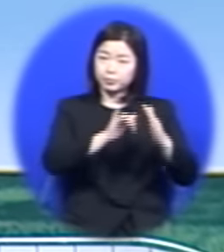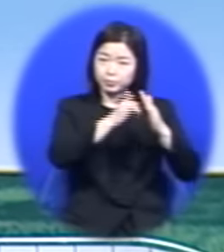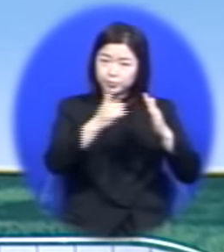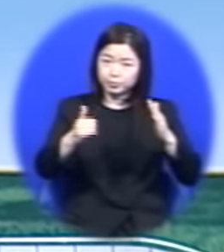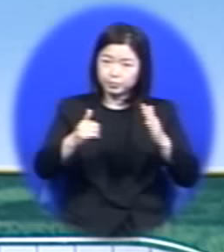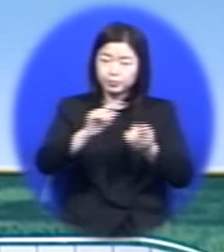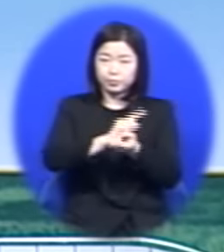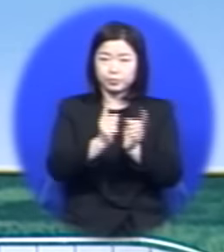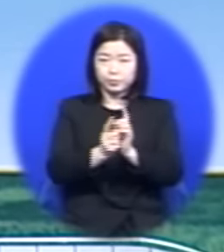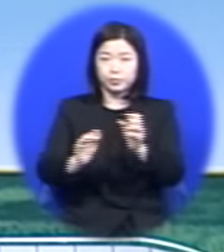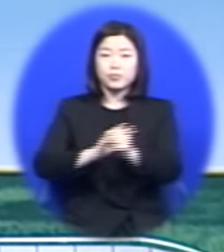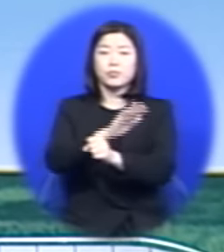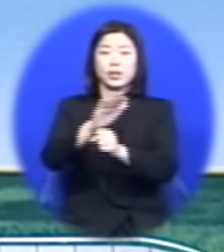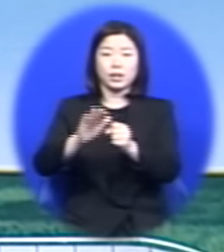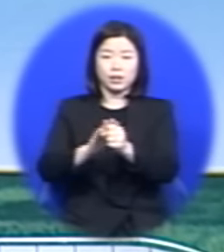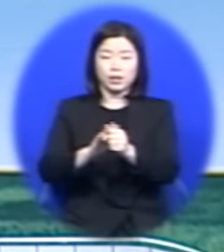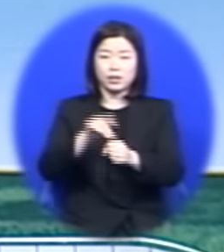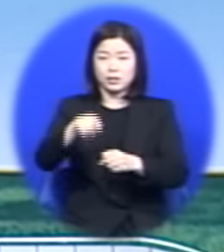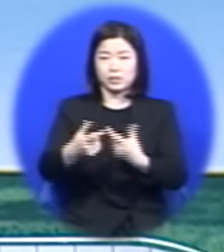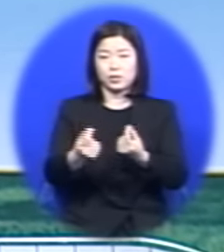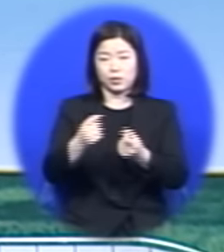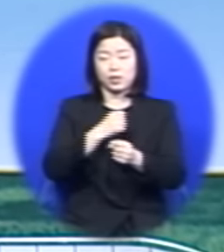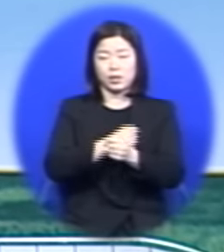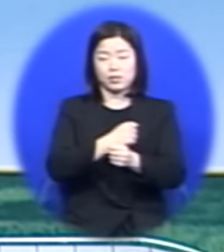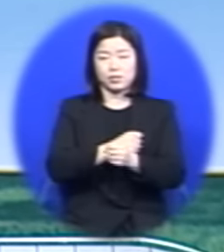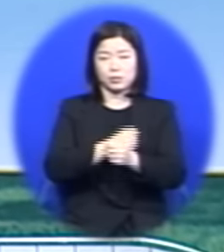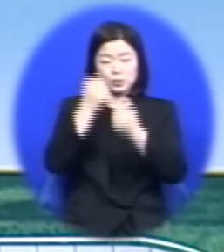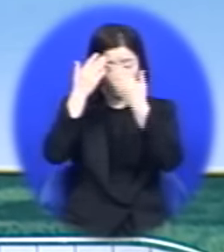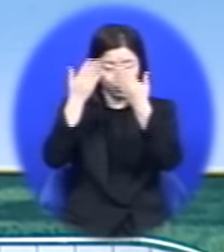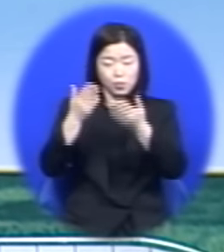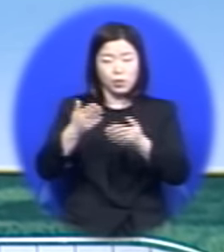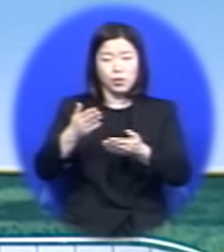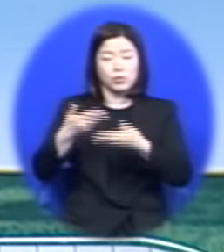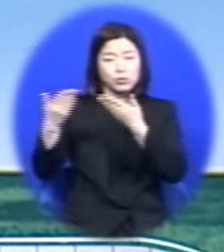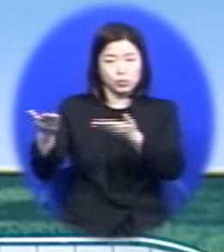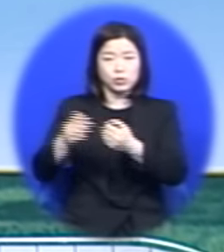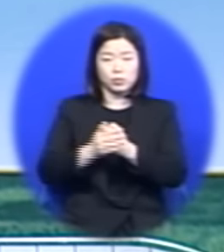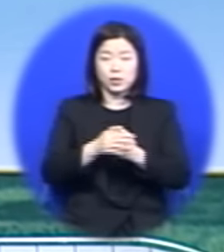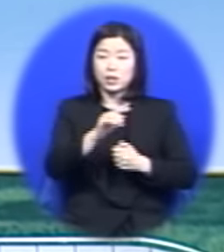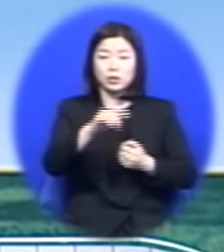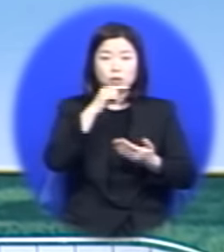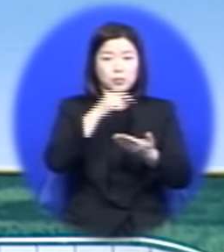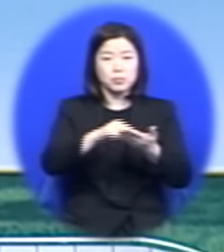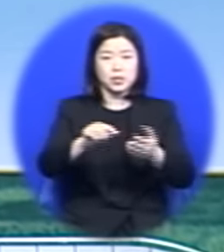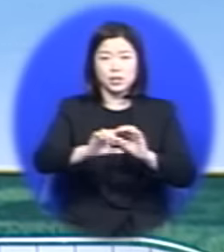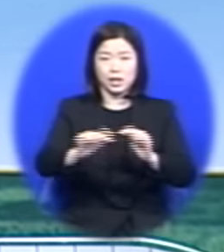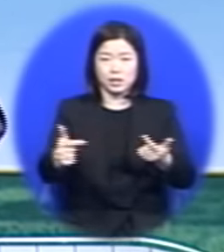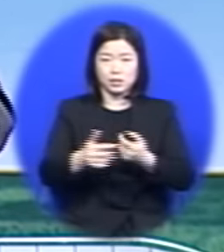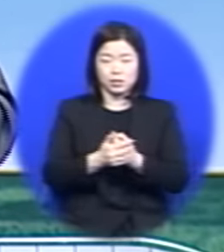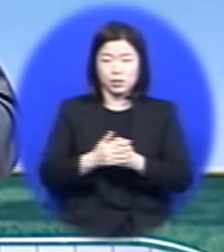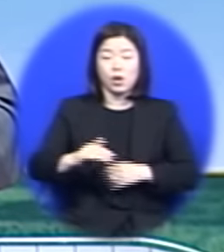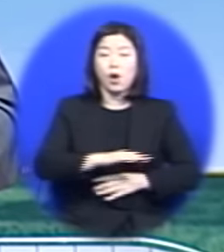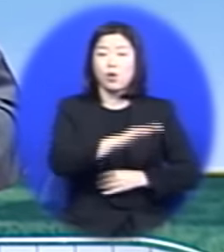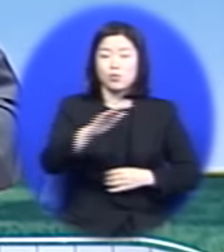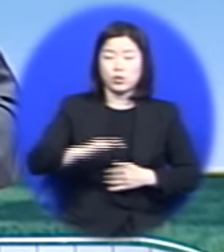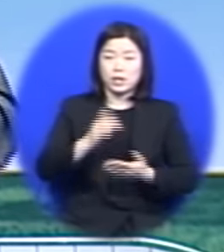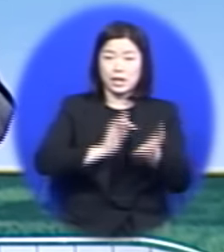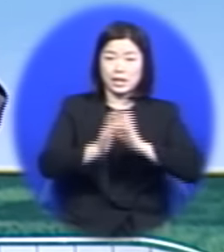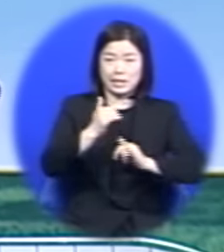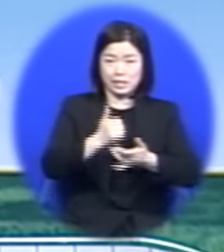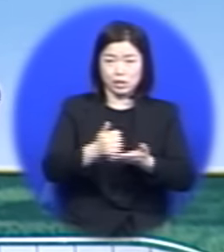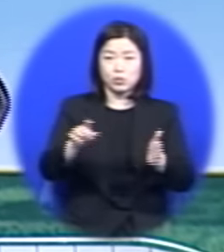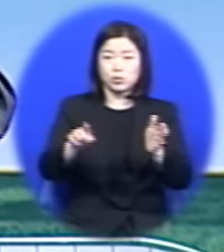가족들 간의 사랑은 그렇게 하는 겁니다. 그건 빚 아니죠. 여러분, 우리가 예수